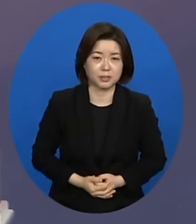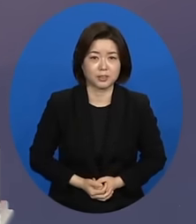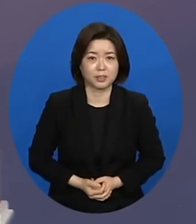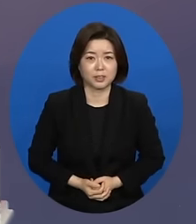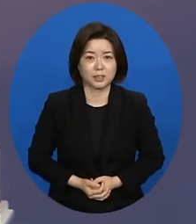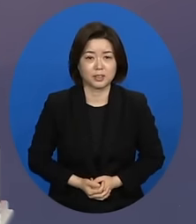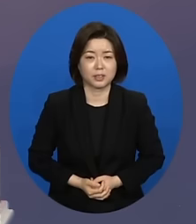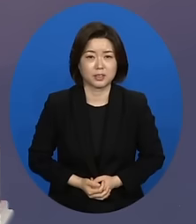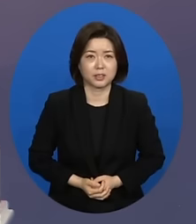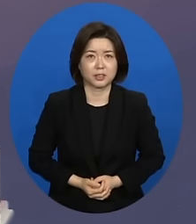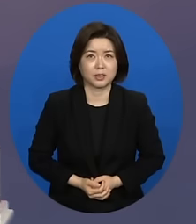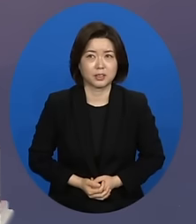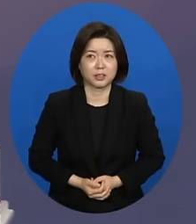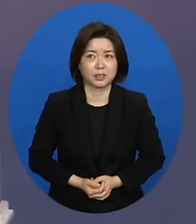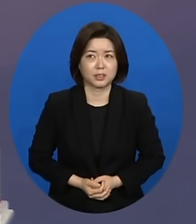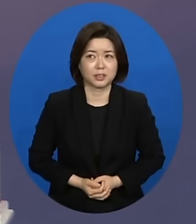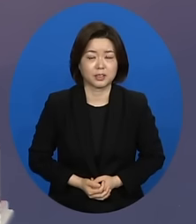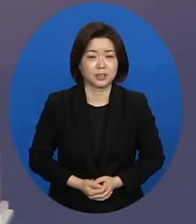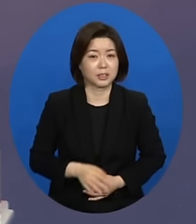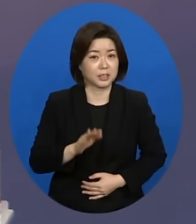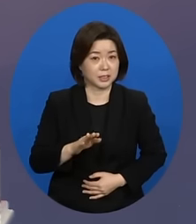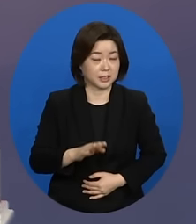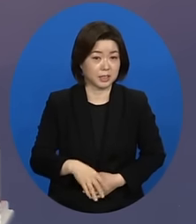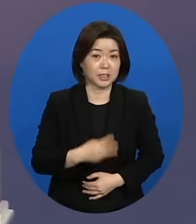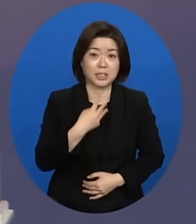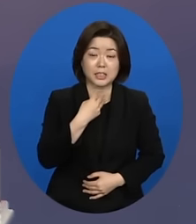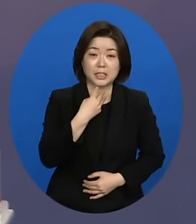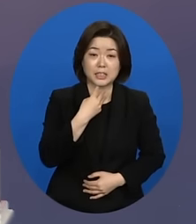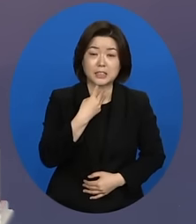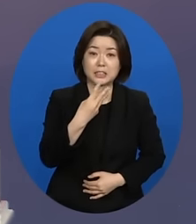만 3살 반이었을 때 성경을 읽게